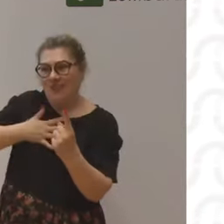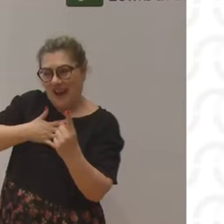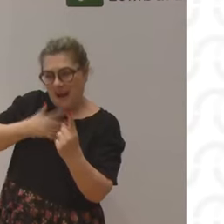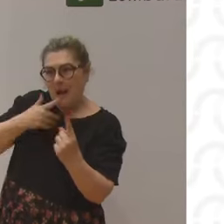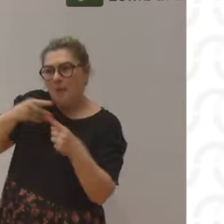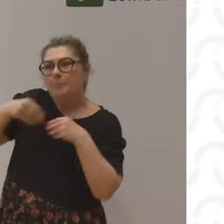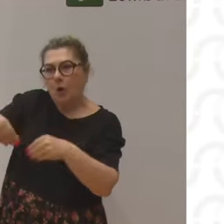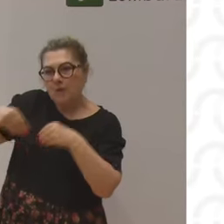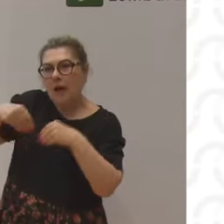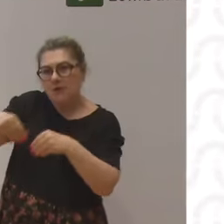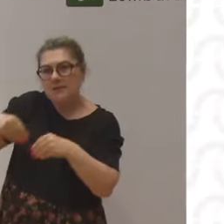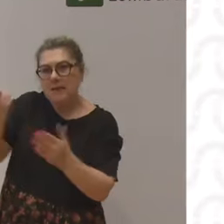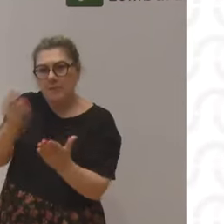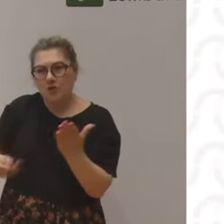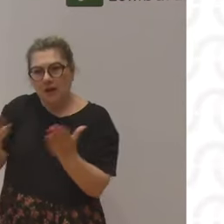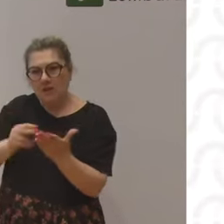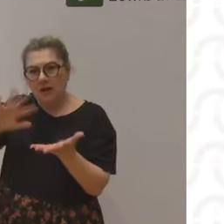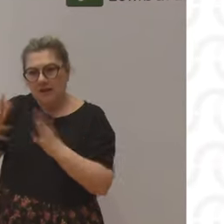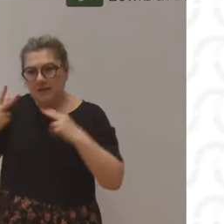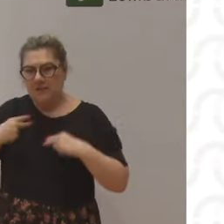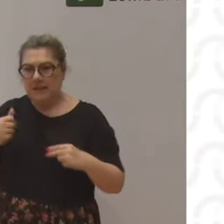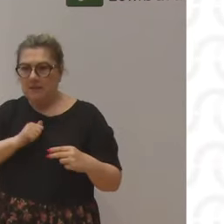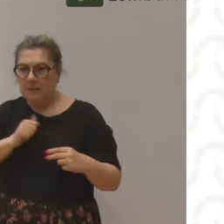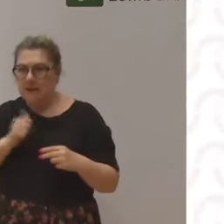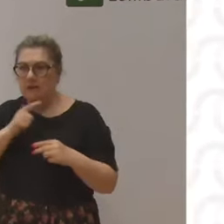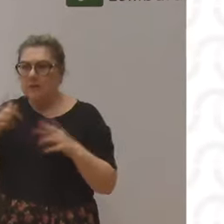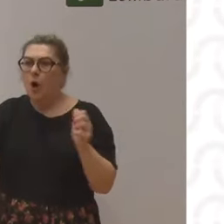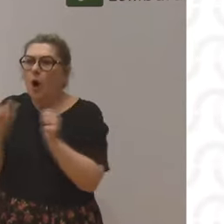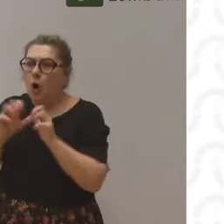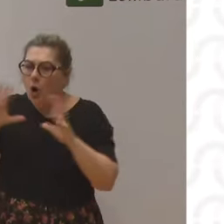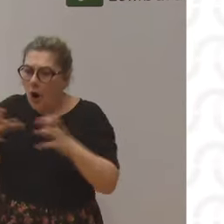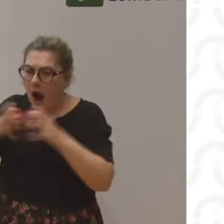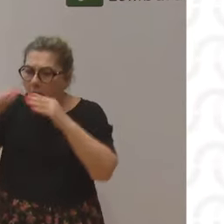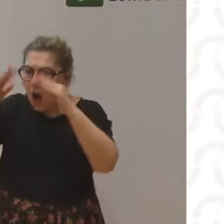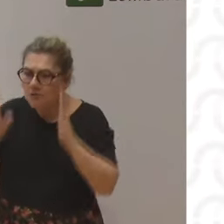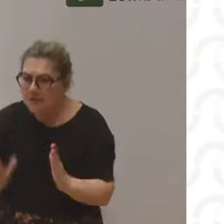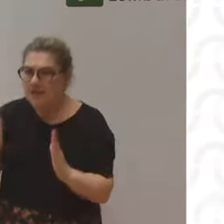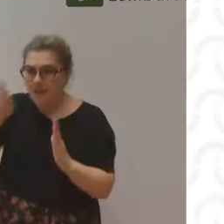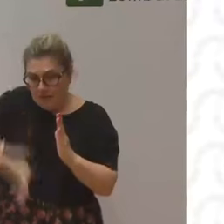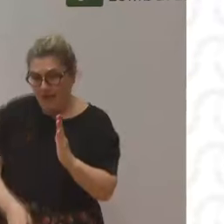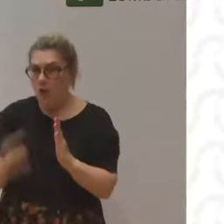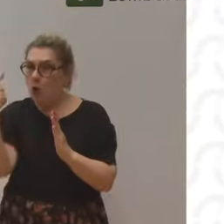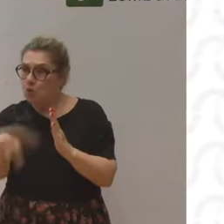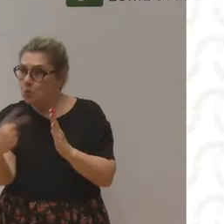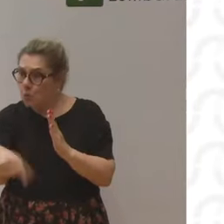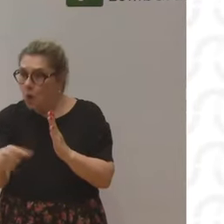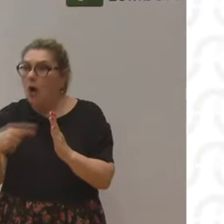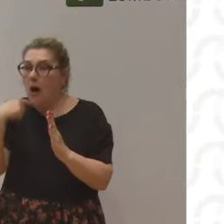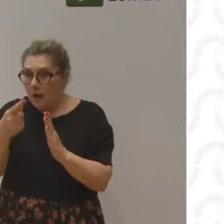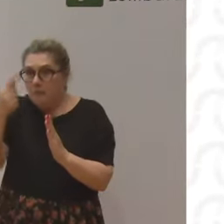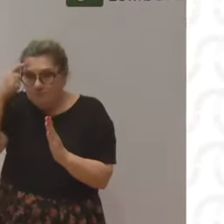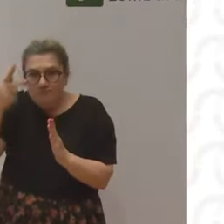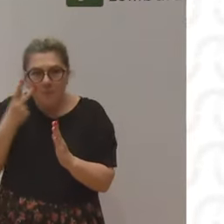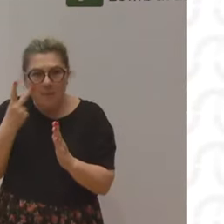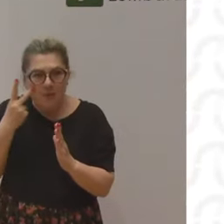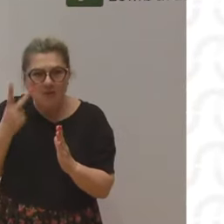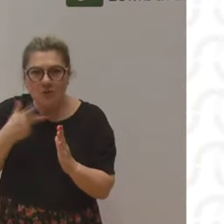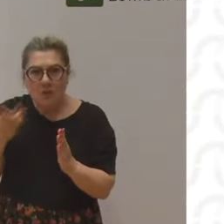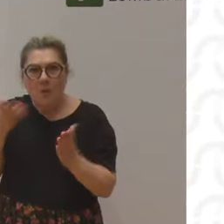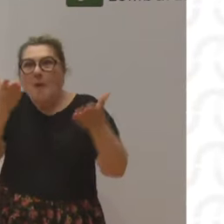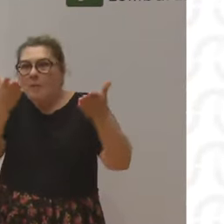protagonista ed è protagonista di un progetto di vita indipendente, un po' housing del figlio, quindi che alla quale chiaramente abbiamo avuto modo anche di invitare